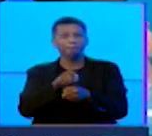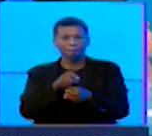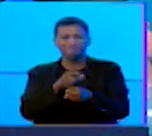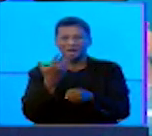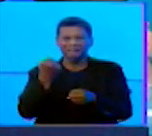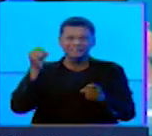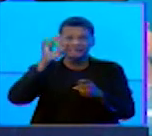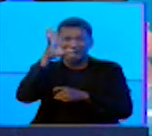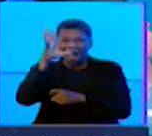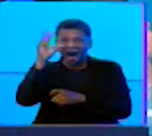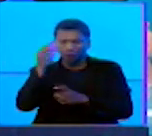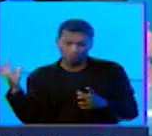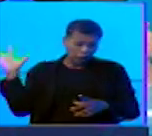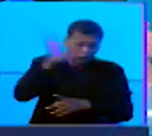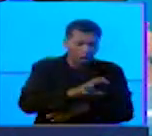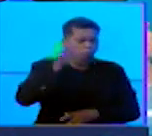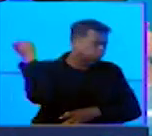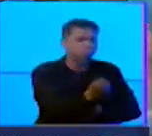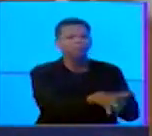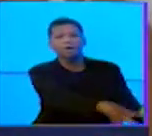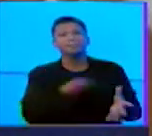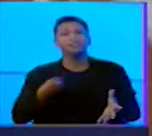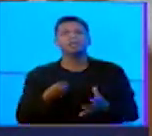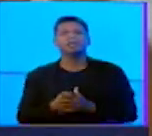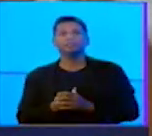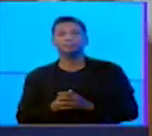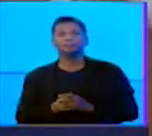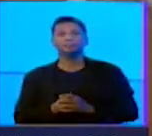pelaku terjadi di siang hari.